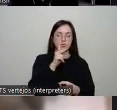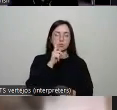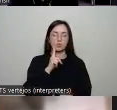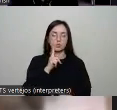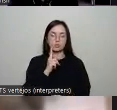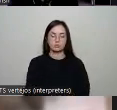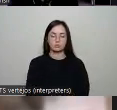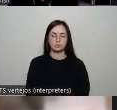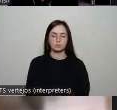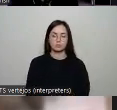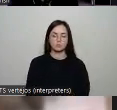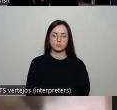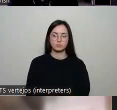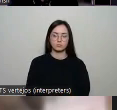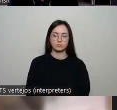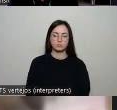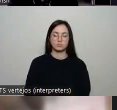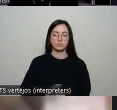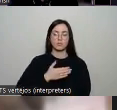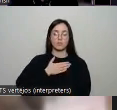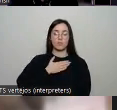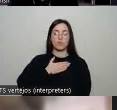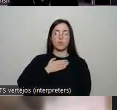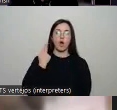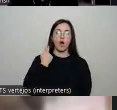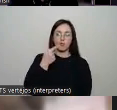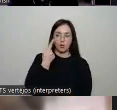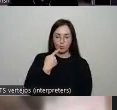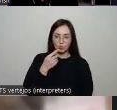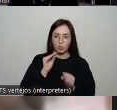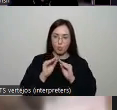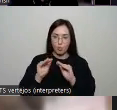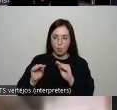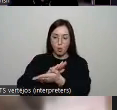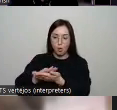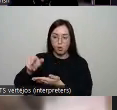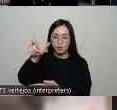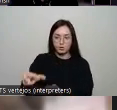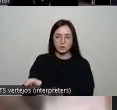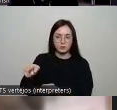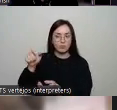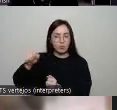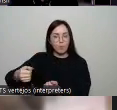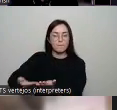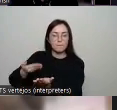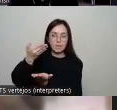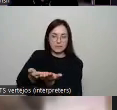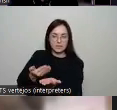Prieš mūsų anglų kalbos mokytoja gal pakalbės, labai gražiai kalbėjo apie integraciją.